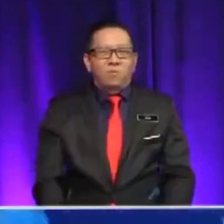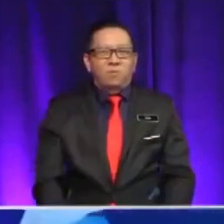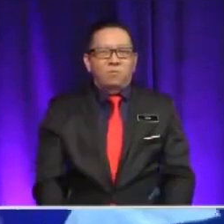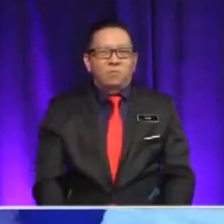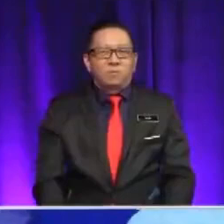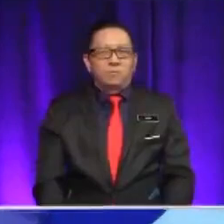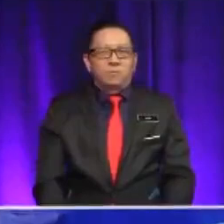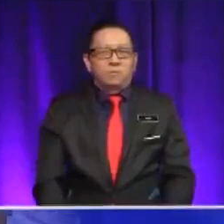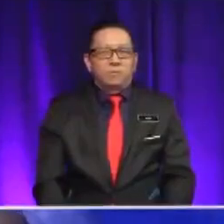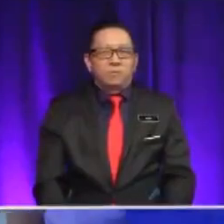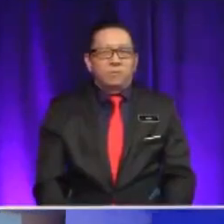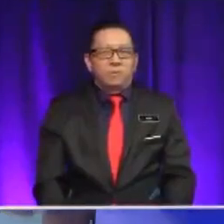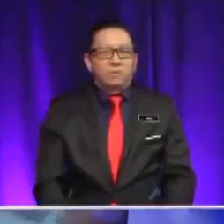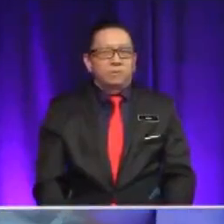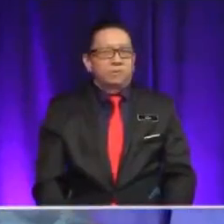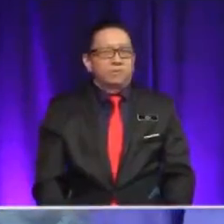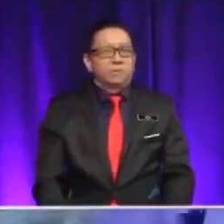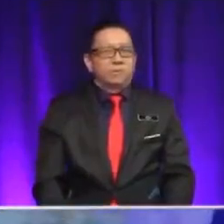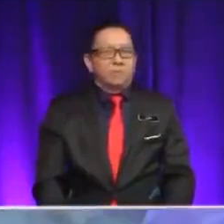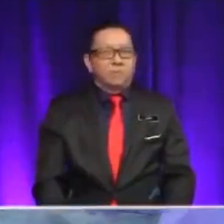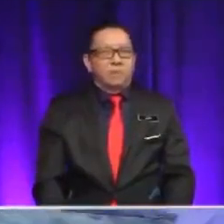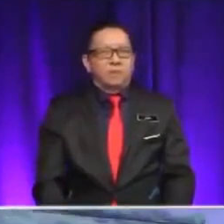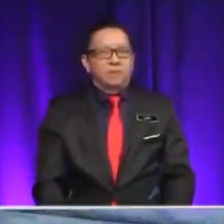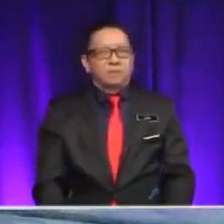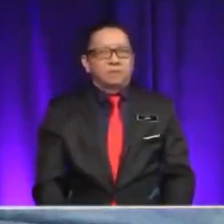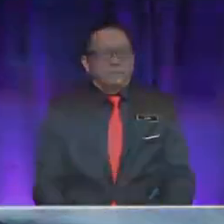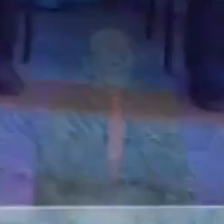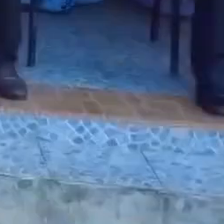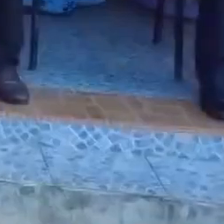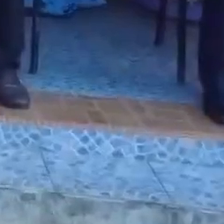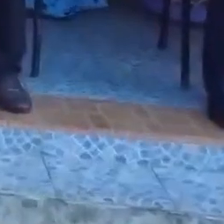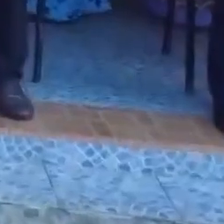Maka kami, rakyat Malaysia,